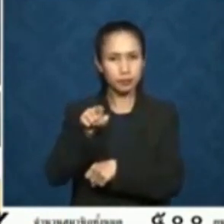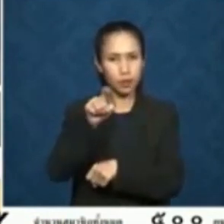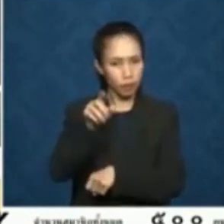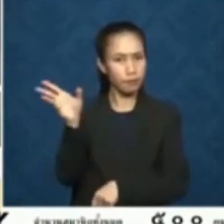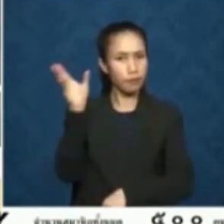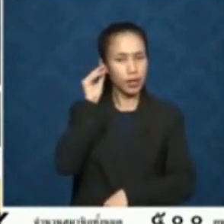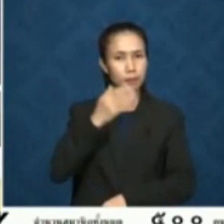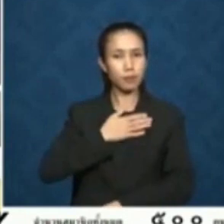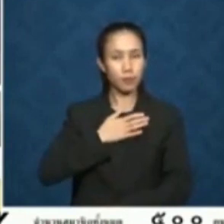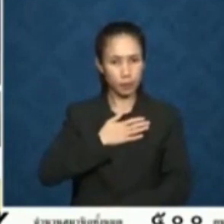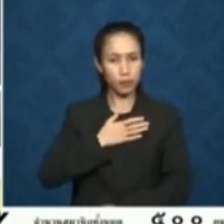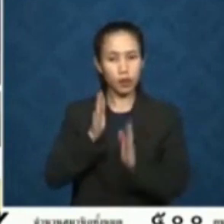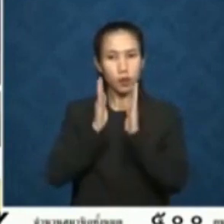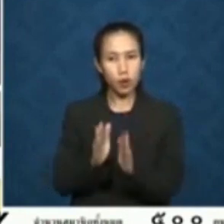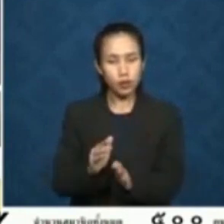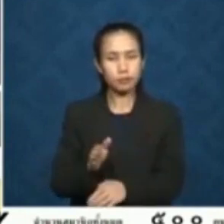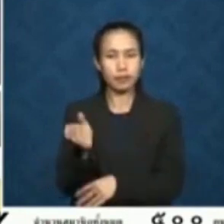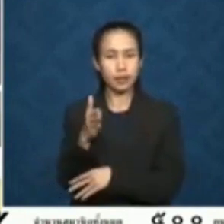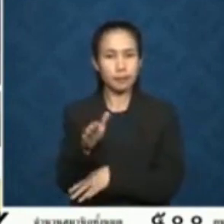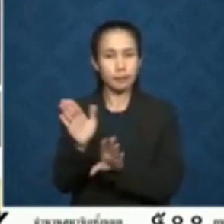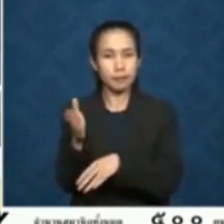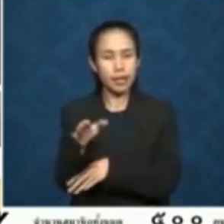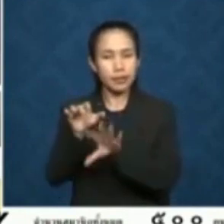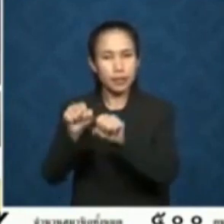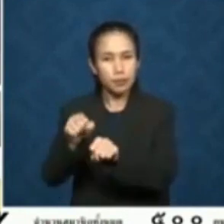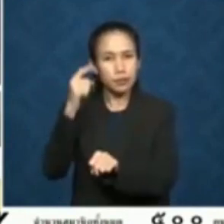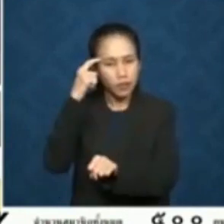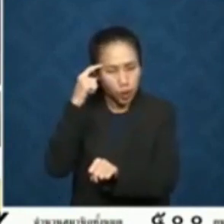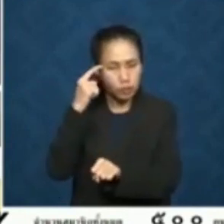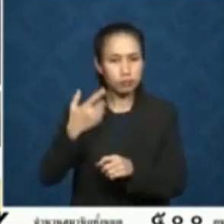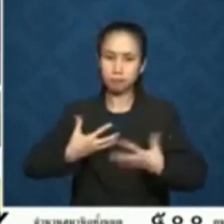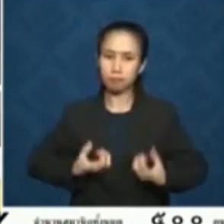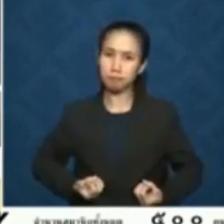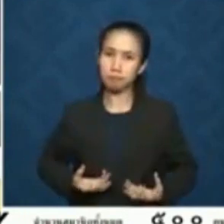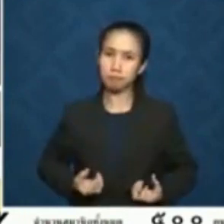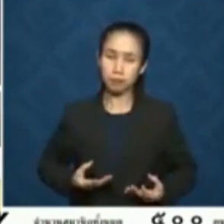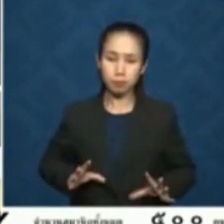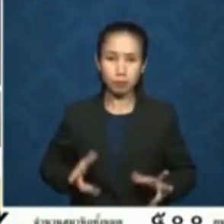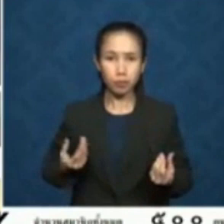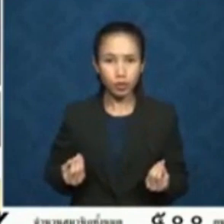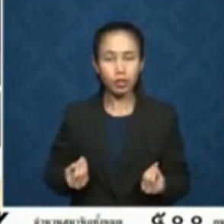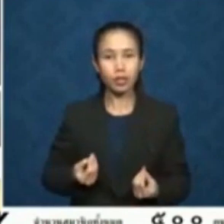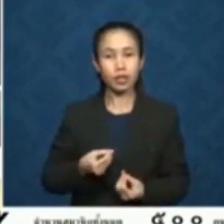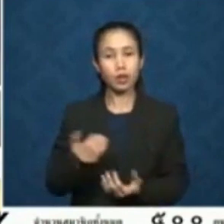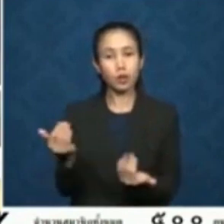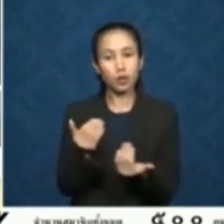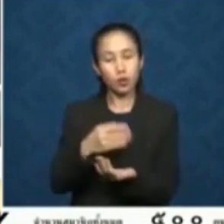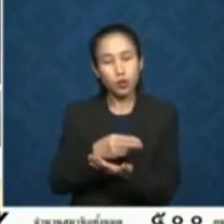นะมีชาวประมงกี่คนที่เขาต้องสิ้นเนื้อประดาตัวลูกหลานเขาไม่ได้